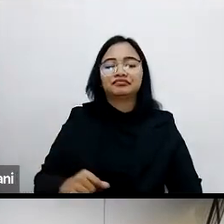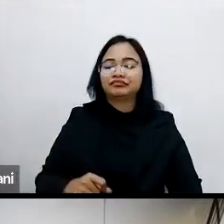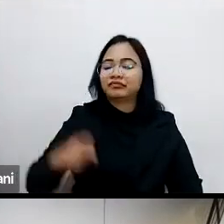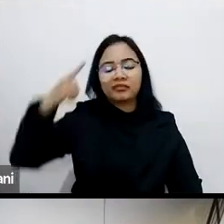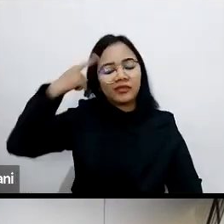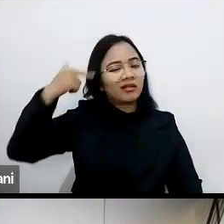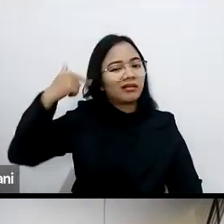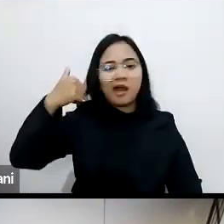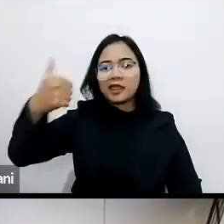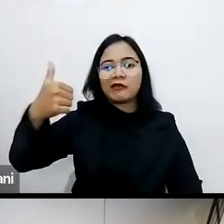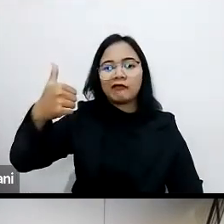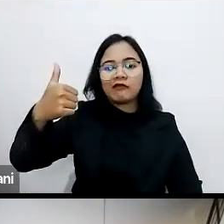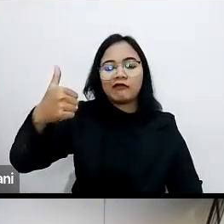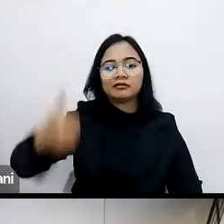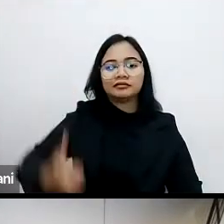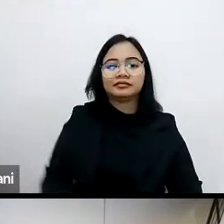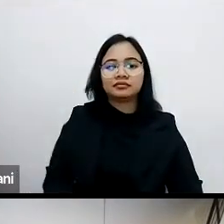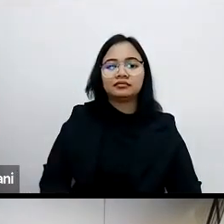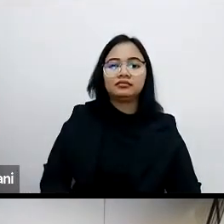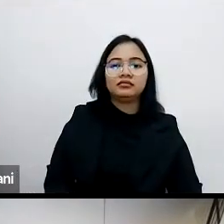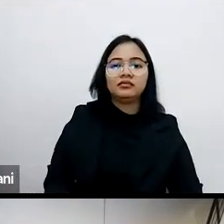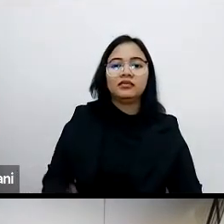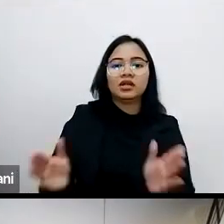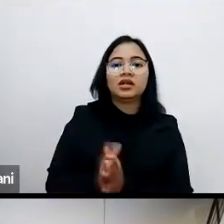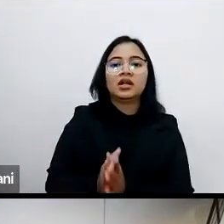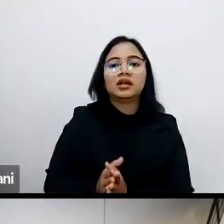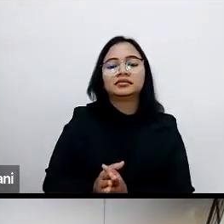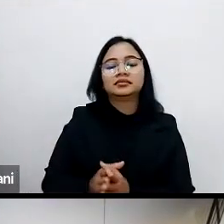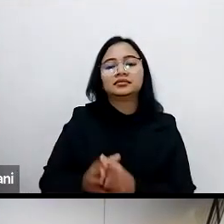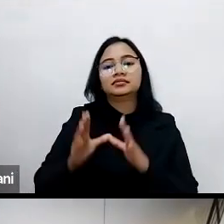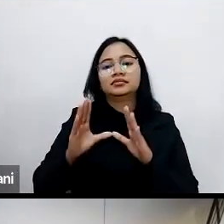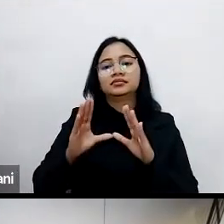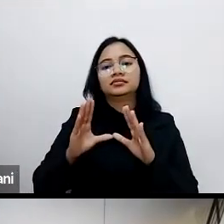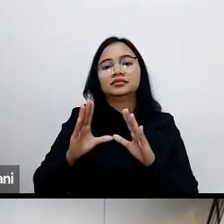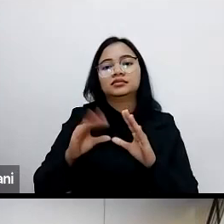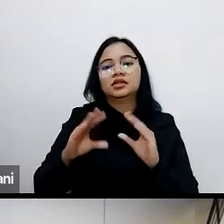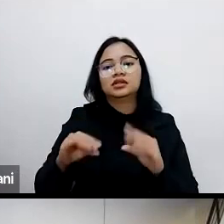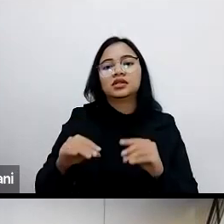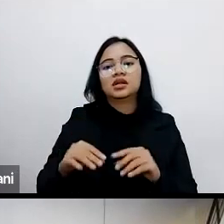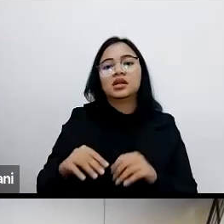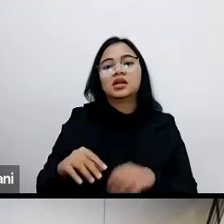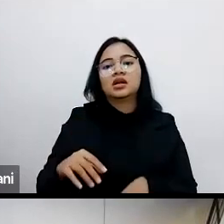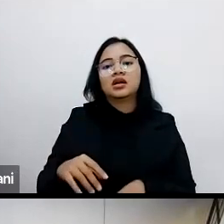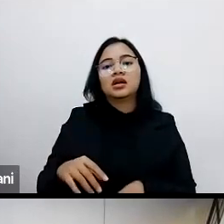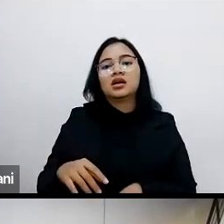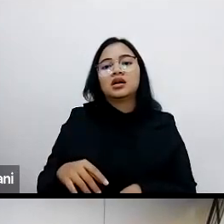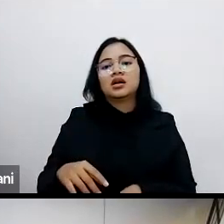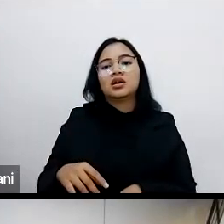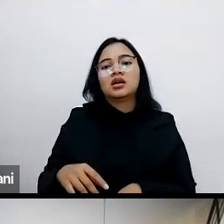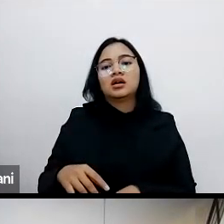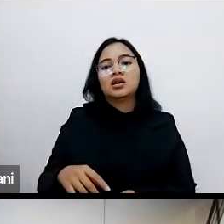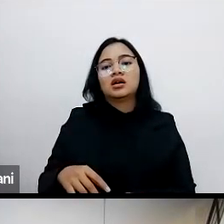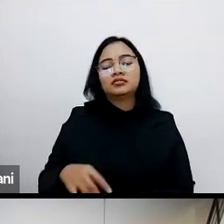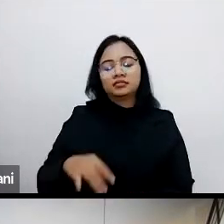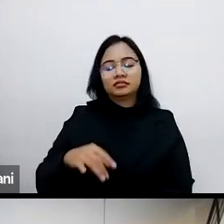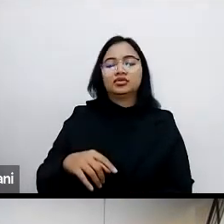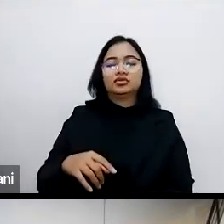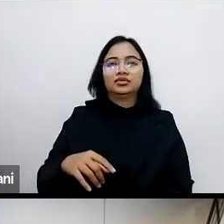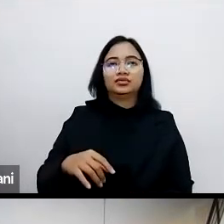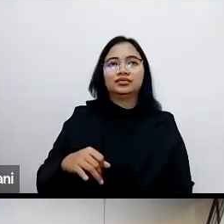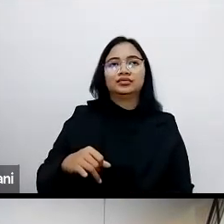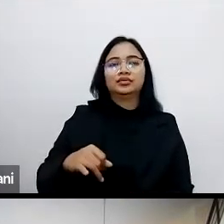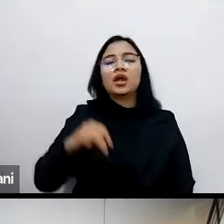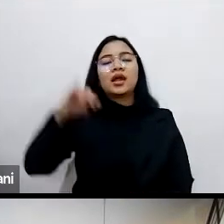cukup kreatif dan kerja di sini sesuai dengan tema Universitas Papua adalah ilmu untuk kemanusiaan. Jadi memang